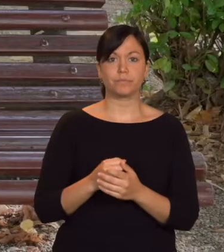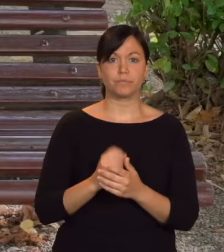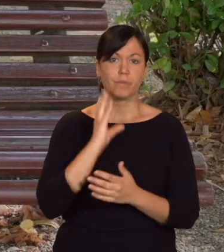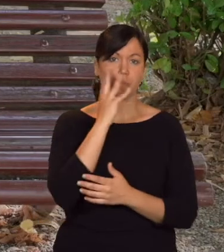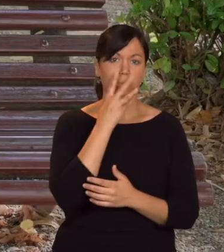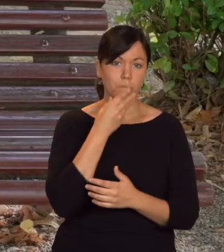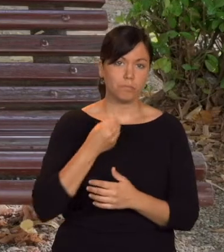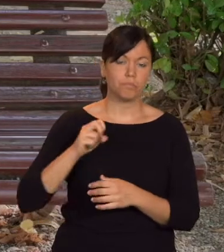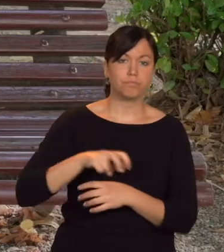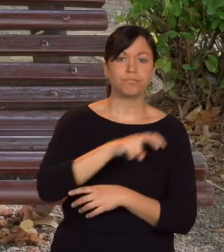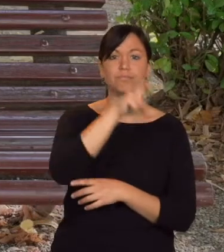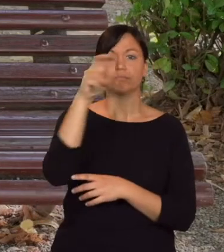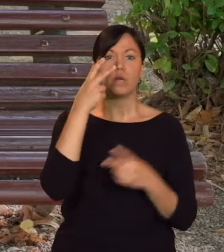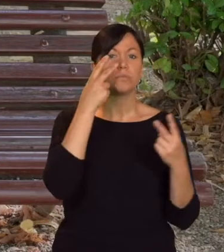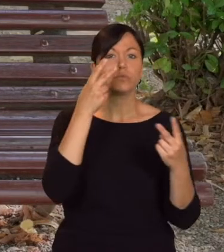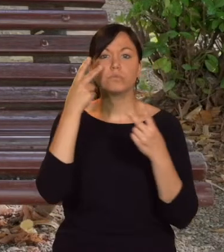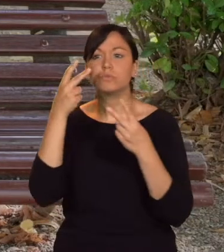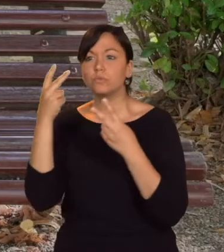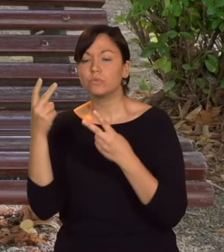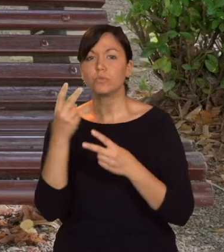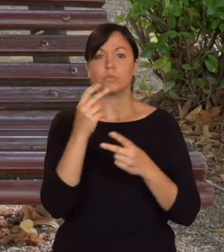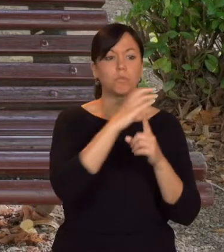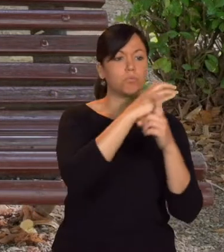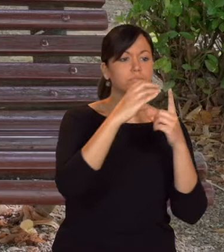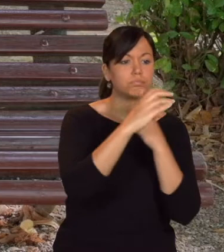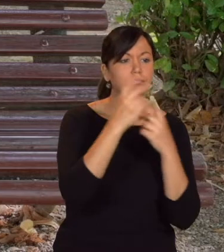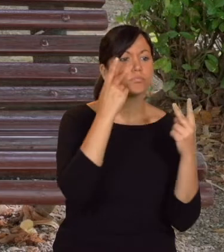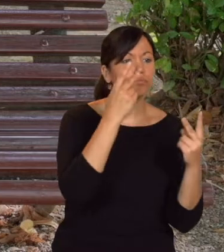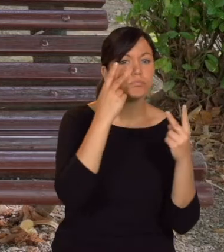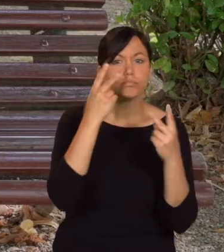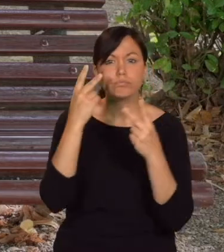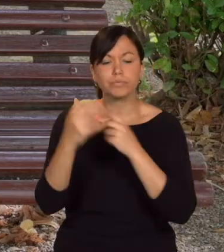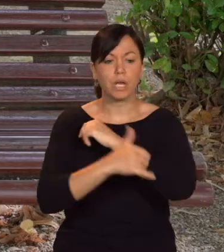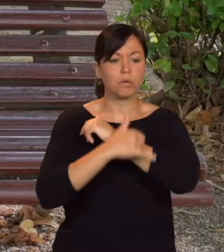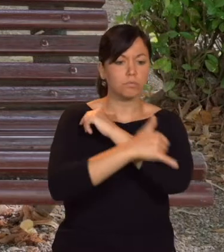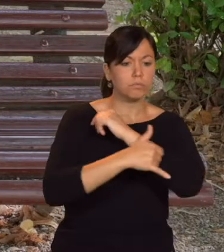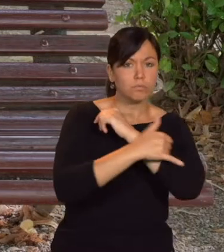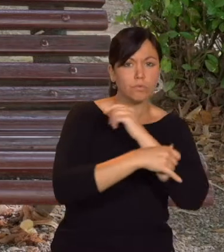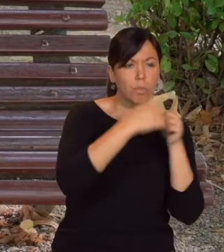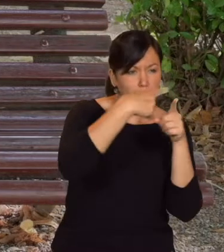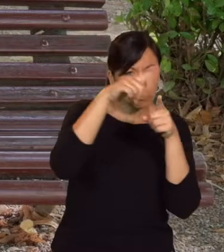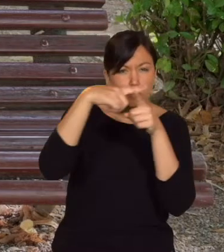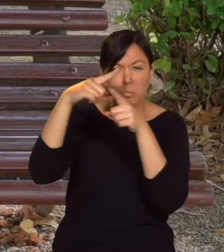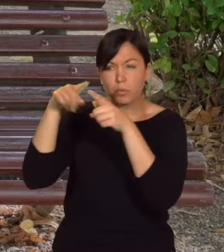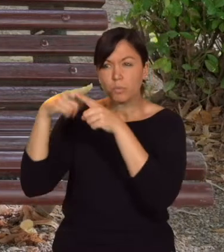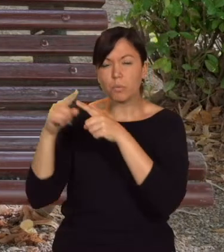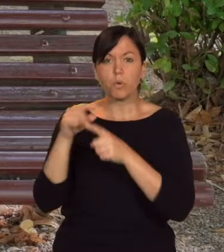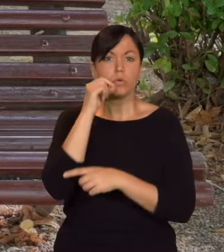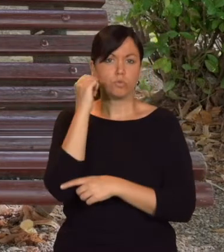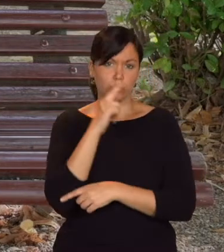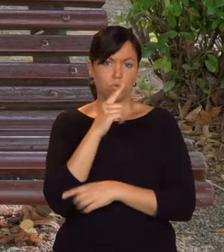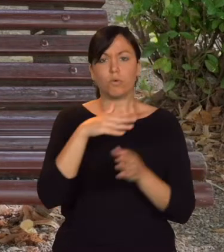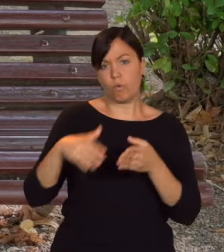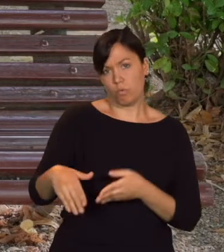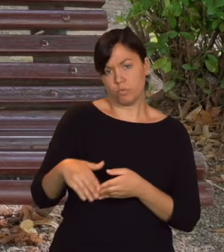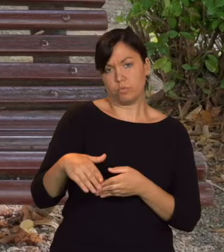molt maco viatjar i fer turisme per veure les cultures de cada lloc, de cada país i de tota Girona, que és